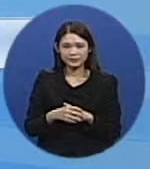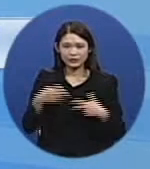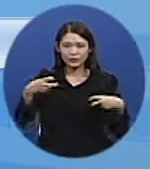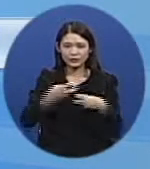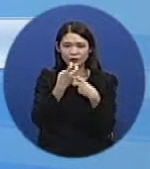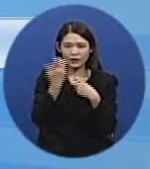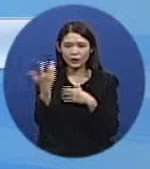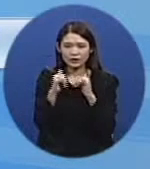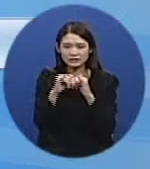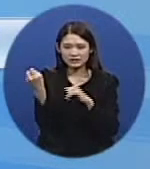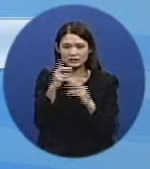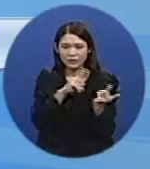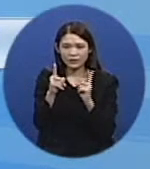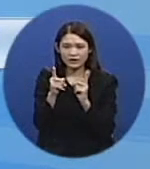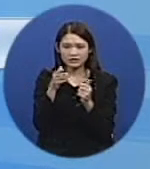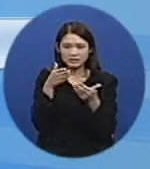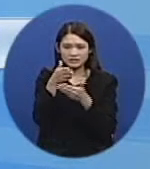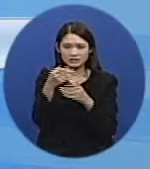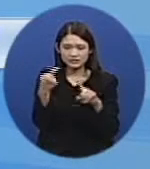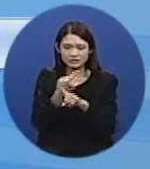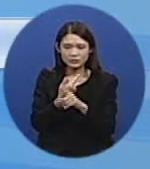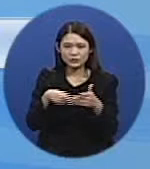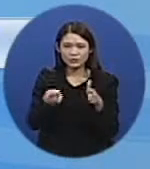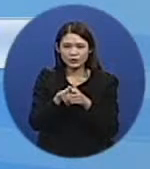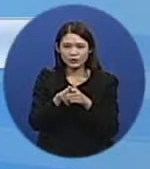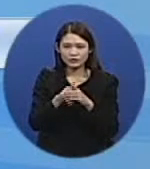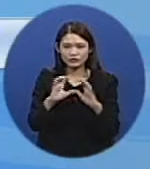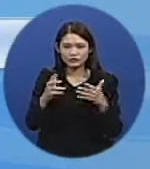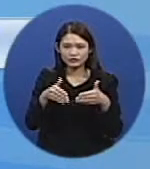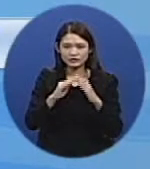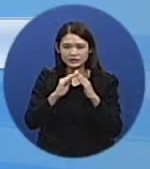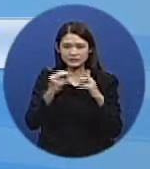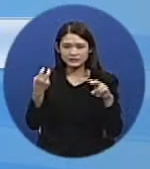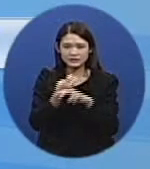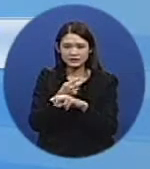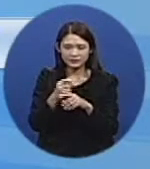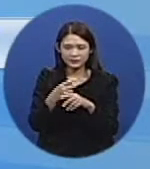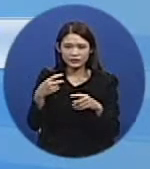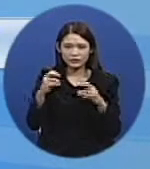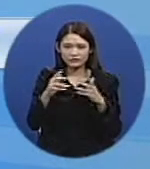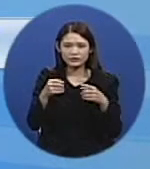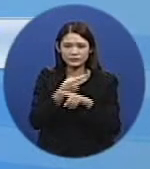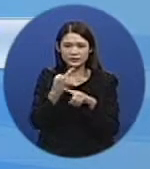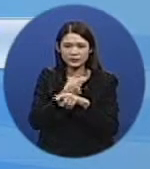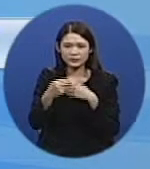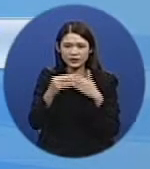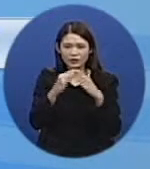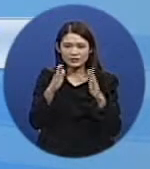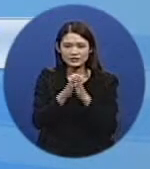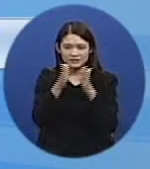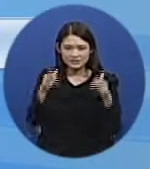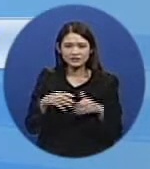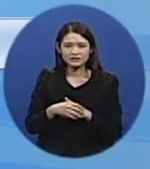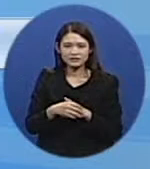교통사고 환자의 재활치료를 전문으로 하는 국립교통재활병원이 경기도 양평에 문을 열고 본격적인 진료를